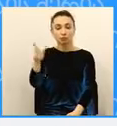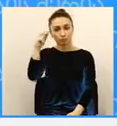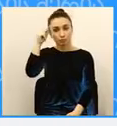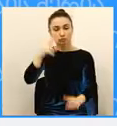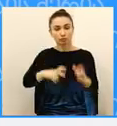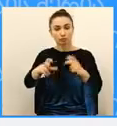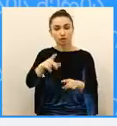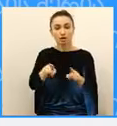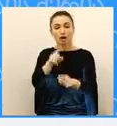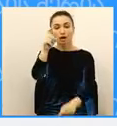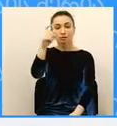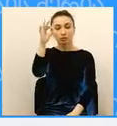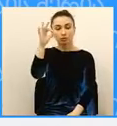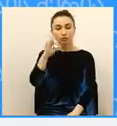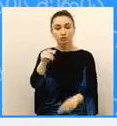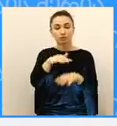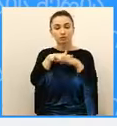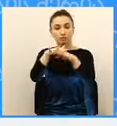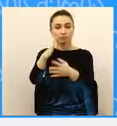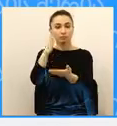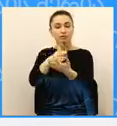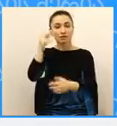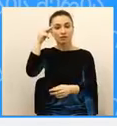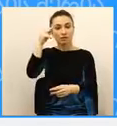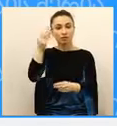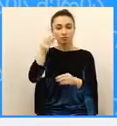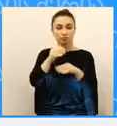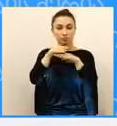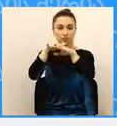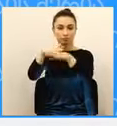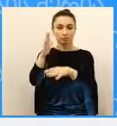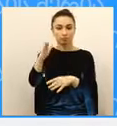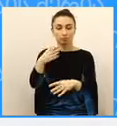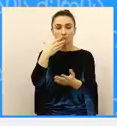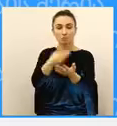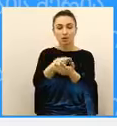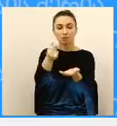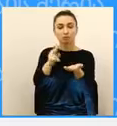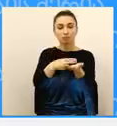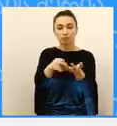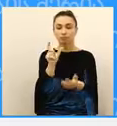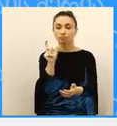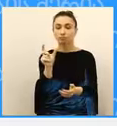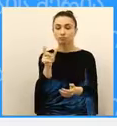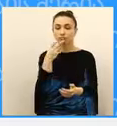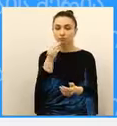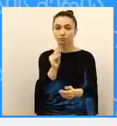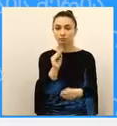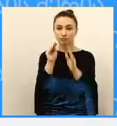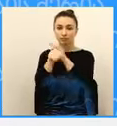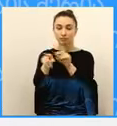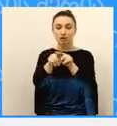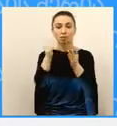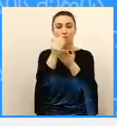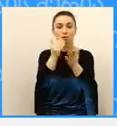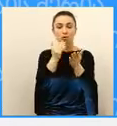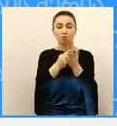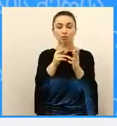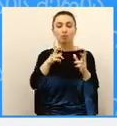ვისაც 100%-ით დაფინანსებული აქვს სწავლა, ჩაერიცხება თანხა პირად ანგარიშზე, აგრეთვე პროგრამაში